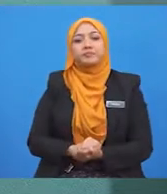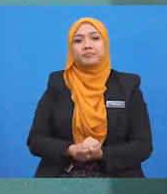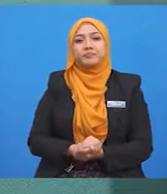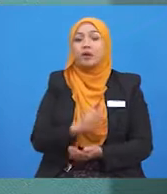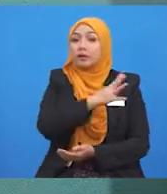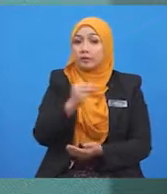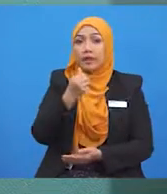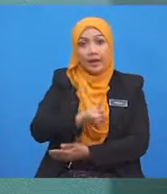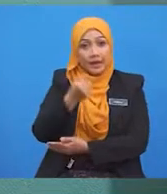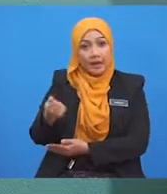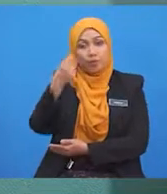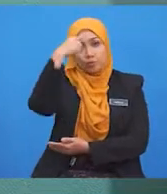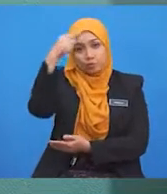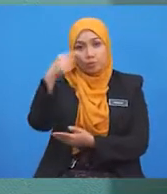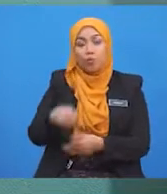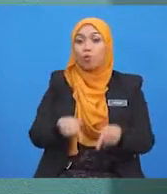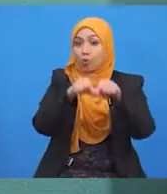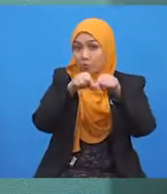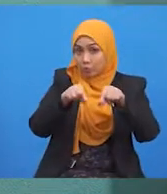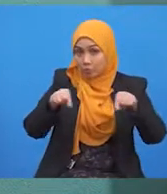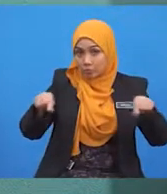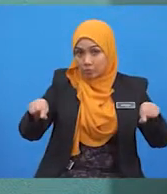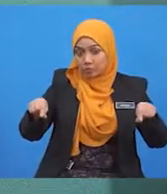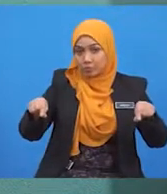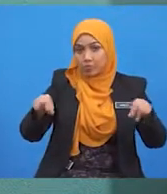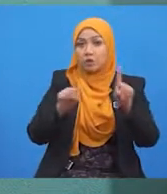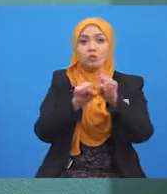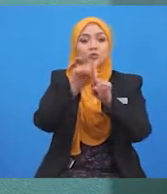alat untuk mengukur suhu plak adalah